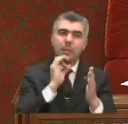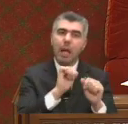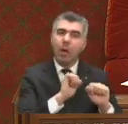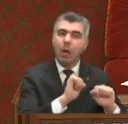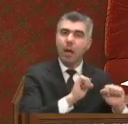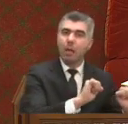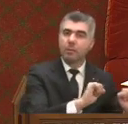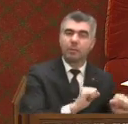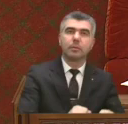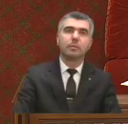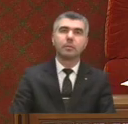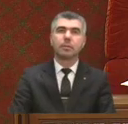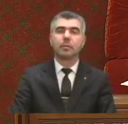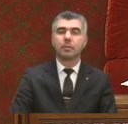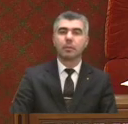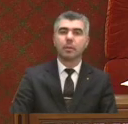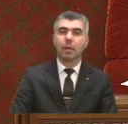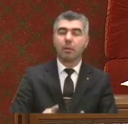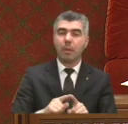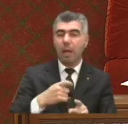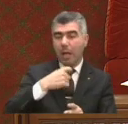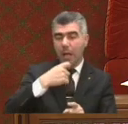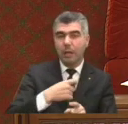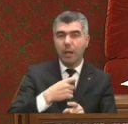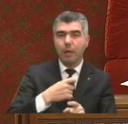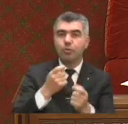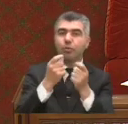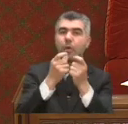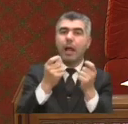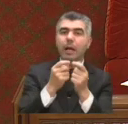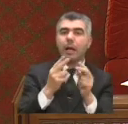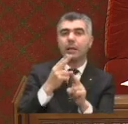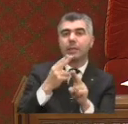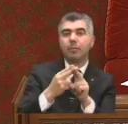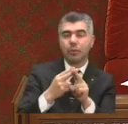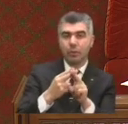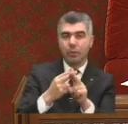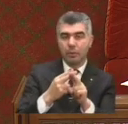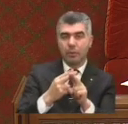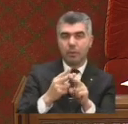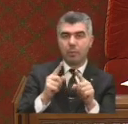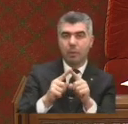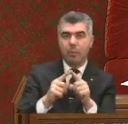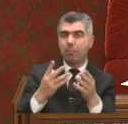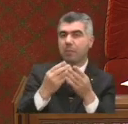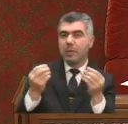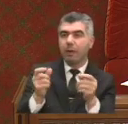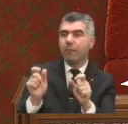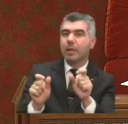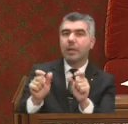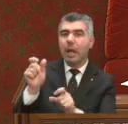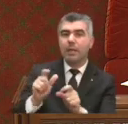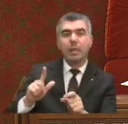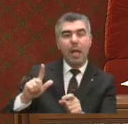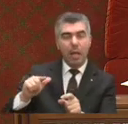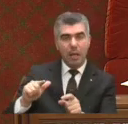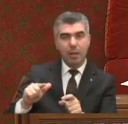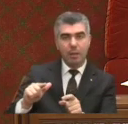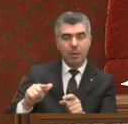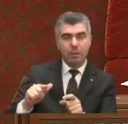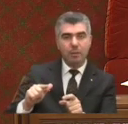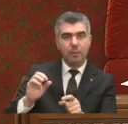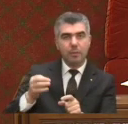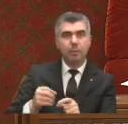ولاني البرنامج ديال انا مقاول اللي درنا هو جا باش يعاون واحد العدد الناس اللي كاينين واللي